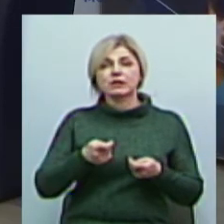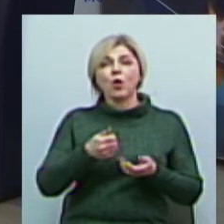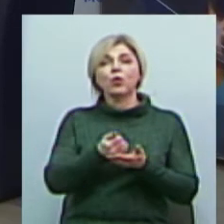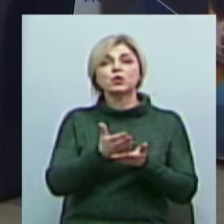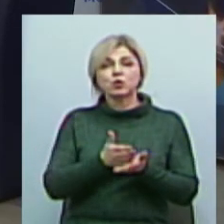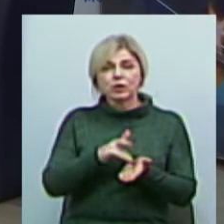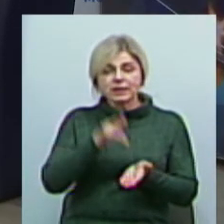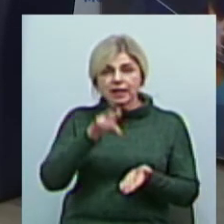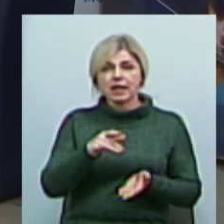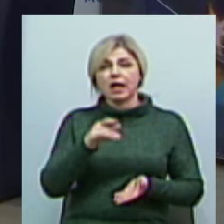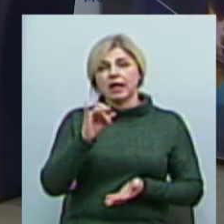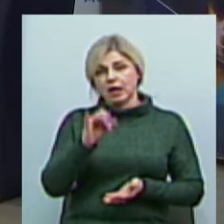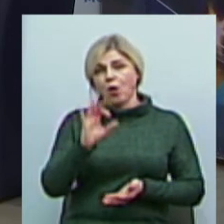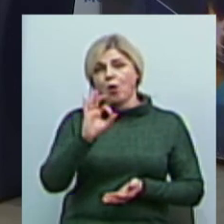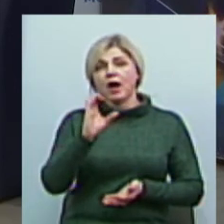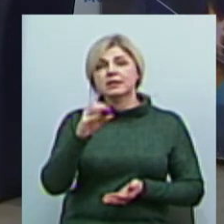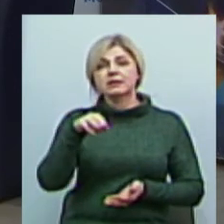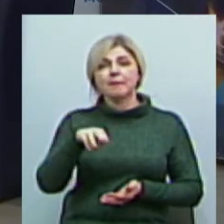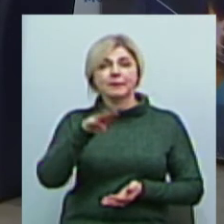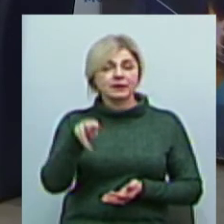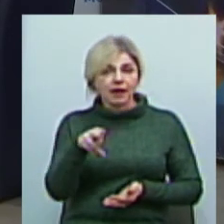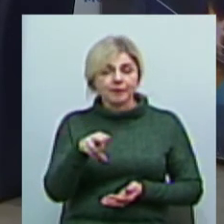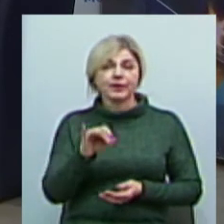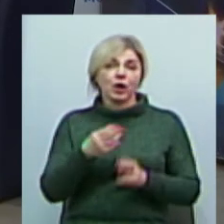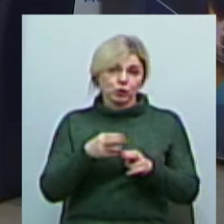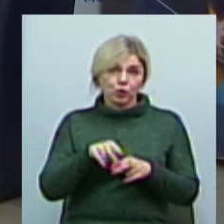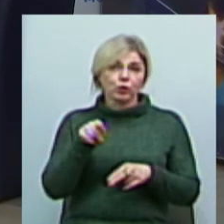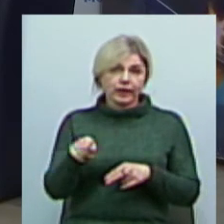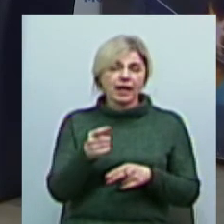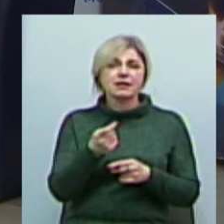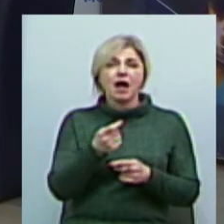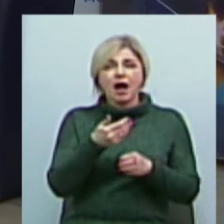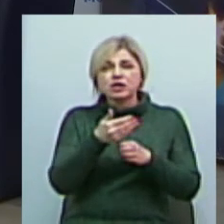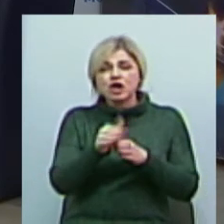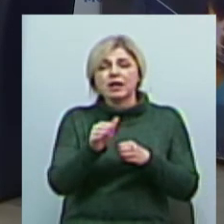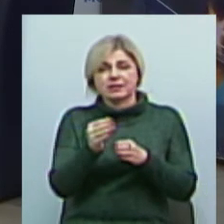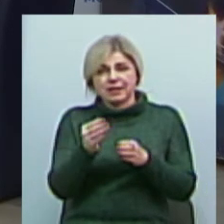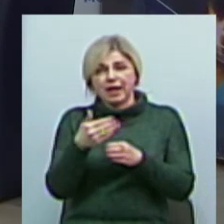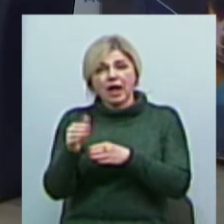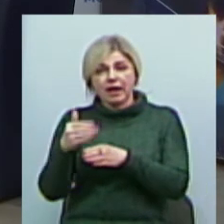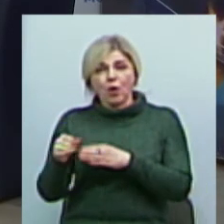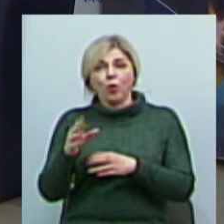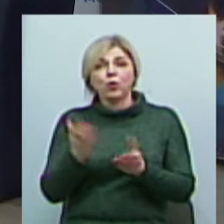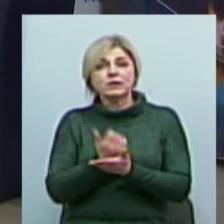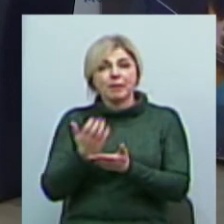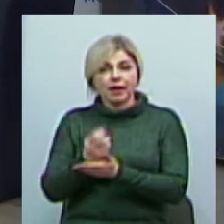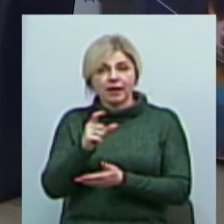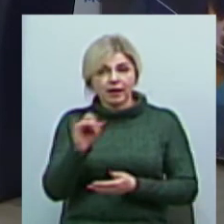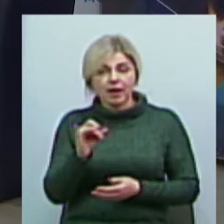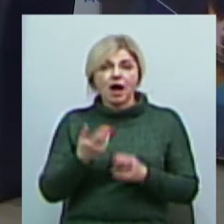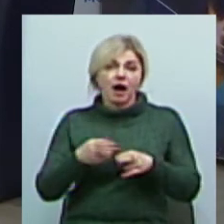его СМД. И здесь фрагментарные успехи. Единственное, что нам